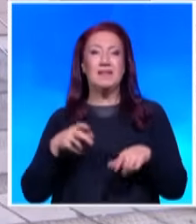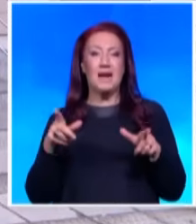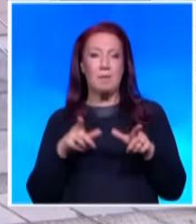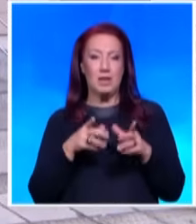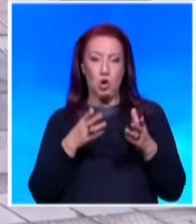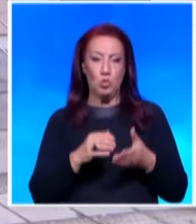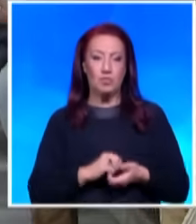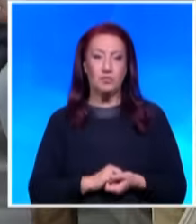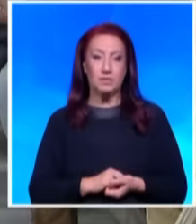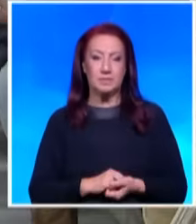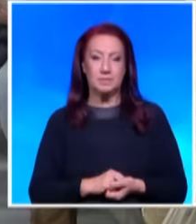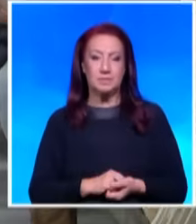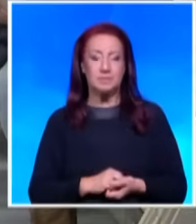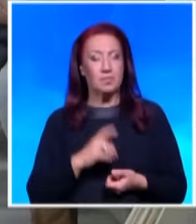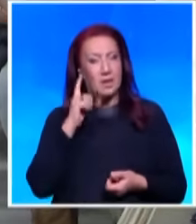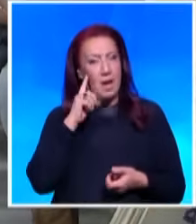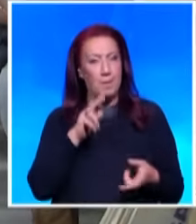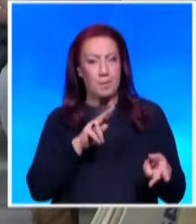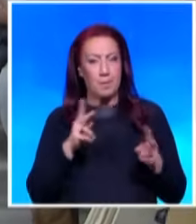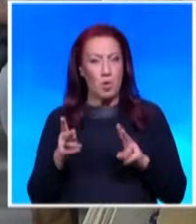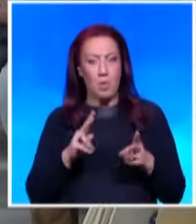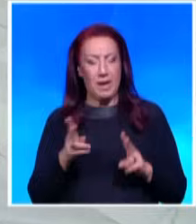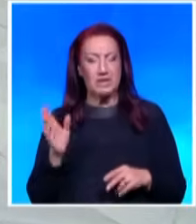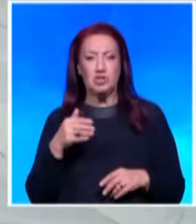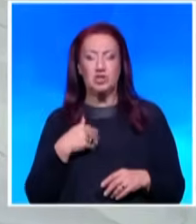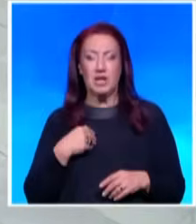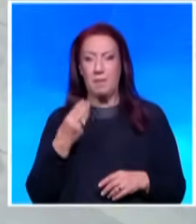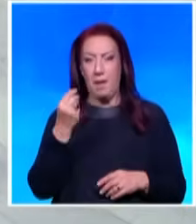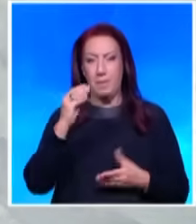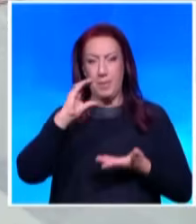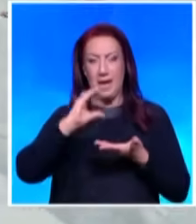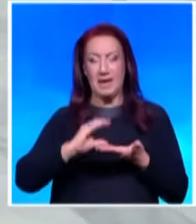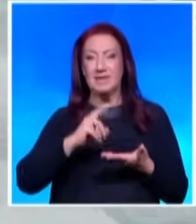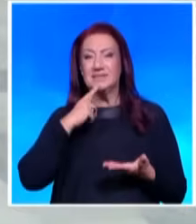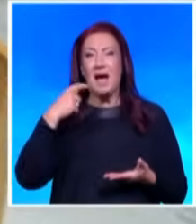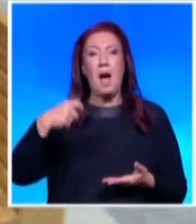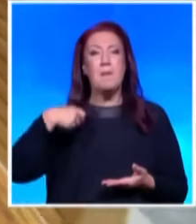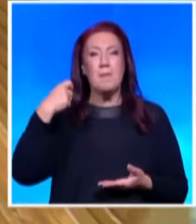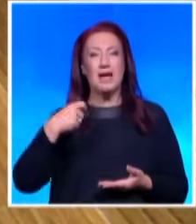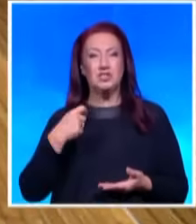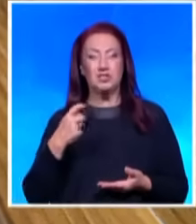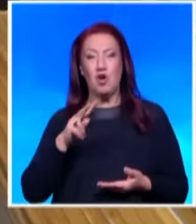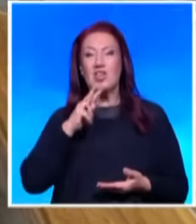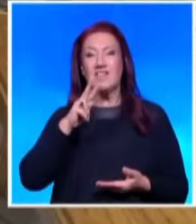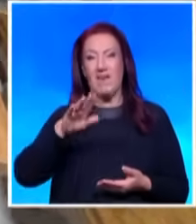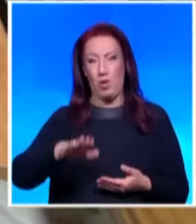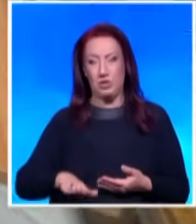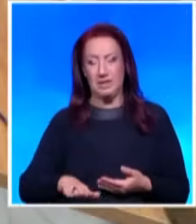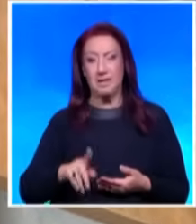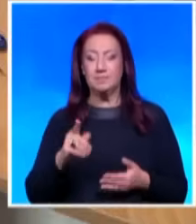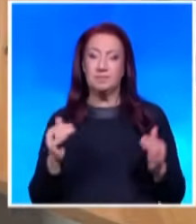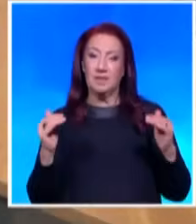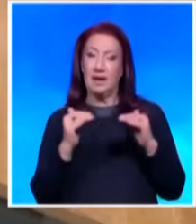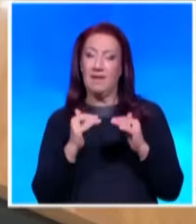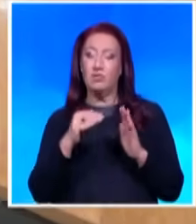съвет. Промени се обмислят и в размера на майчинството за втората година на детето, а именно то да е равно на минималната